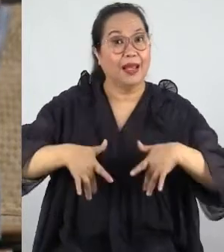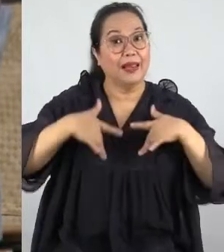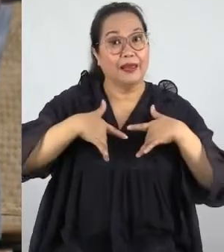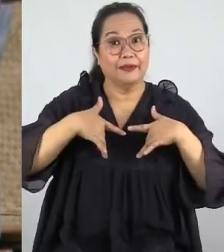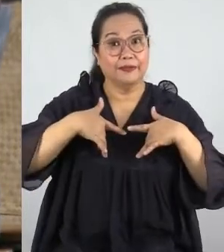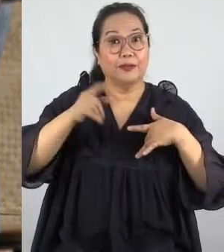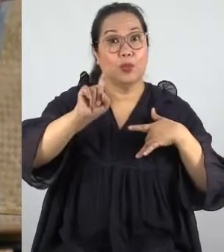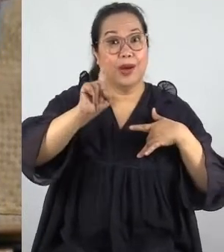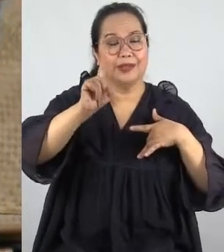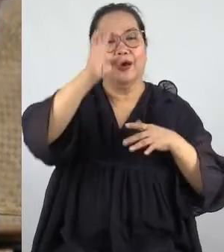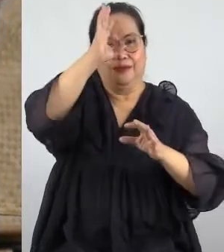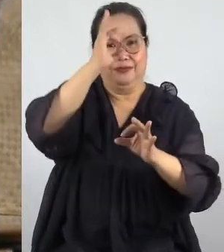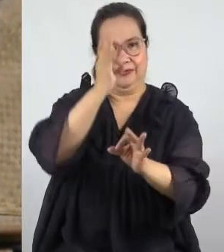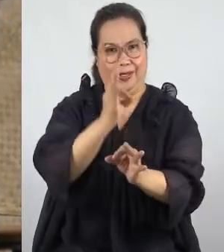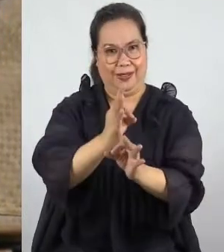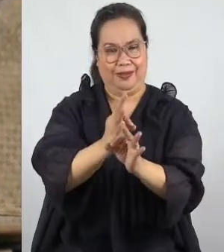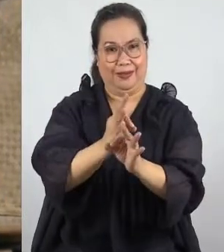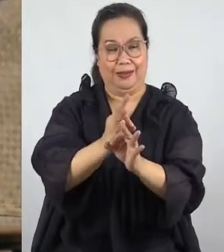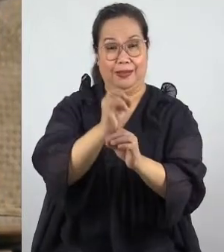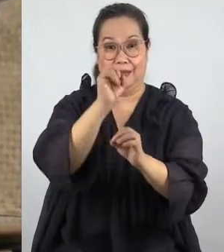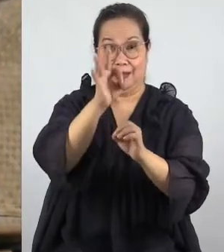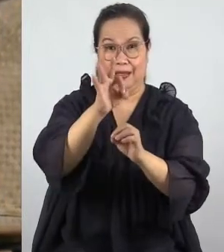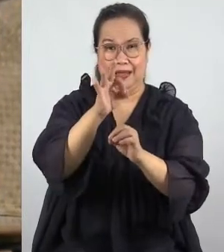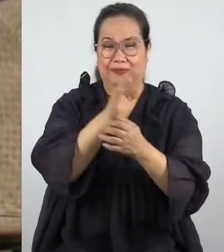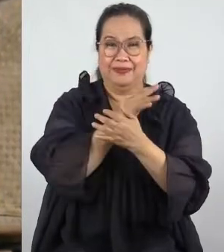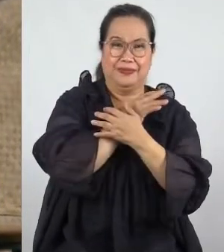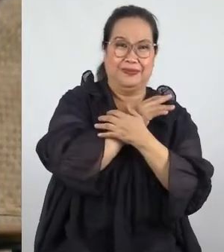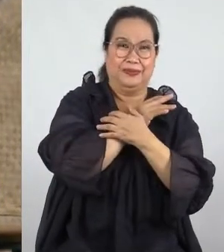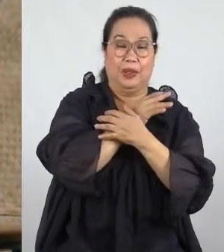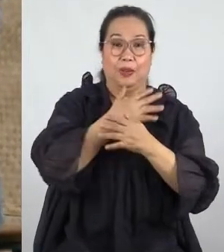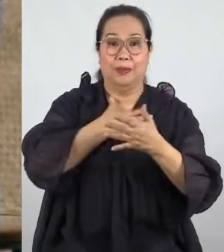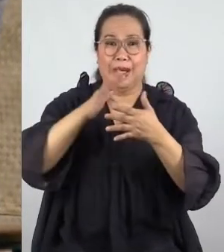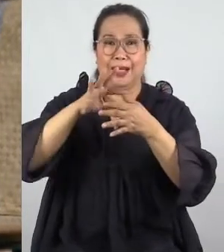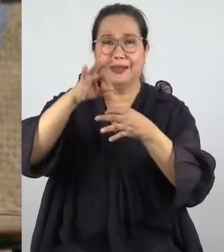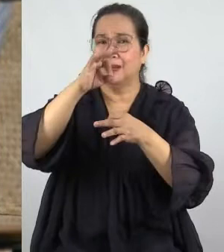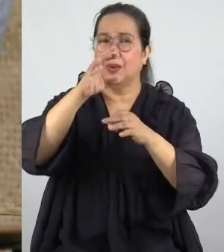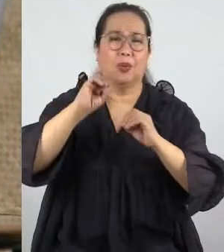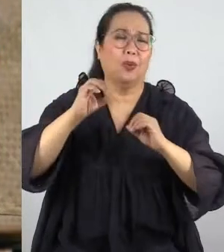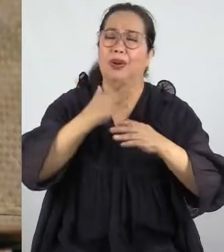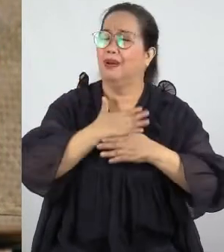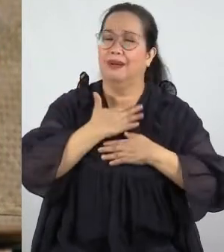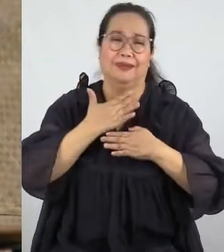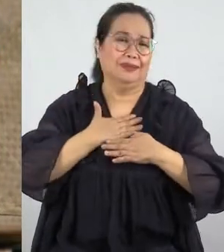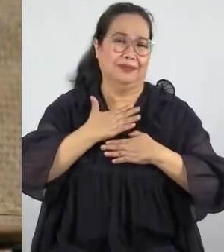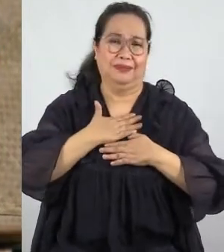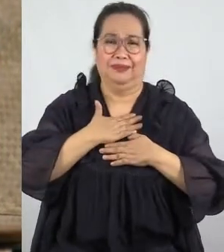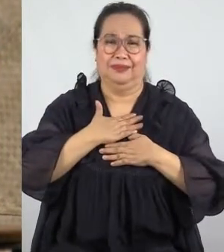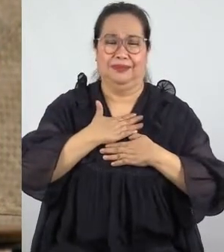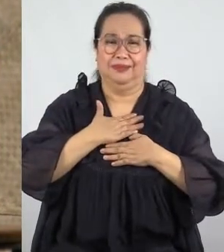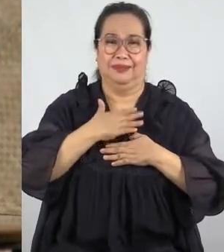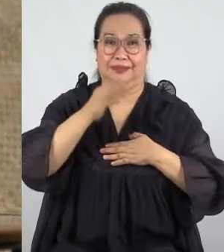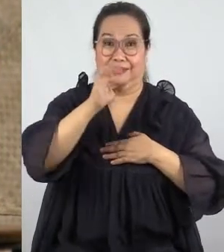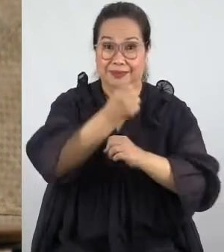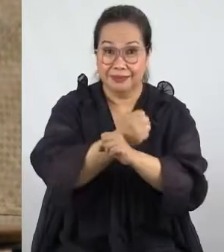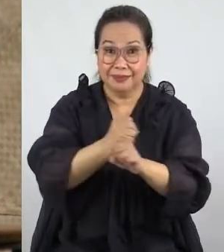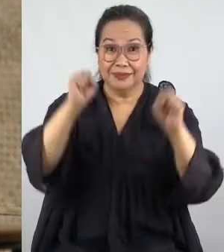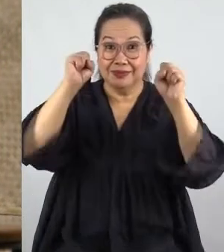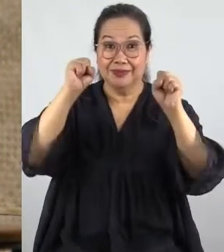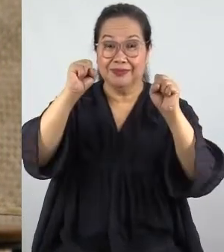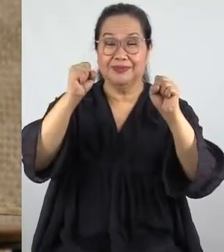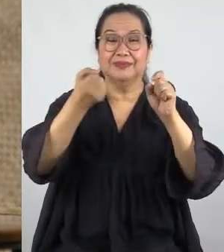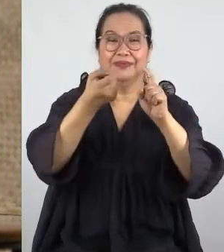niya. And if he shrinks back, my soul has no pleasure in him. Ang kaligtasan daw po